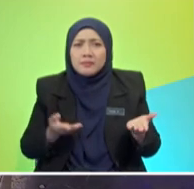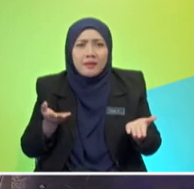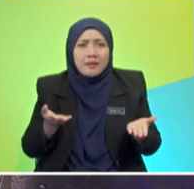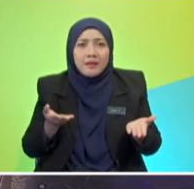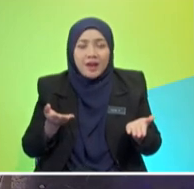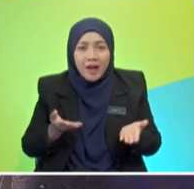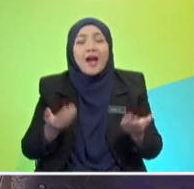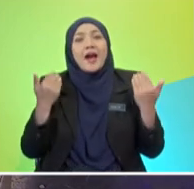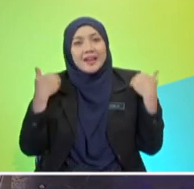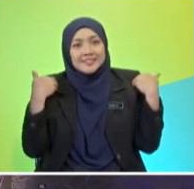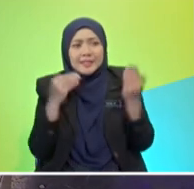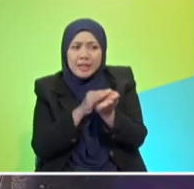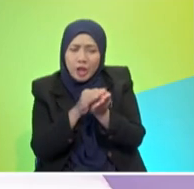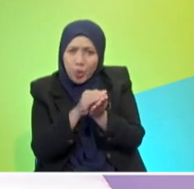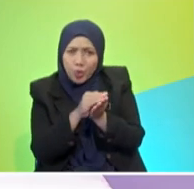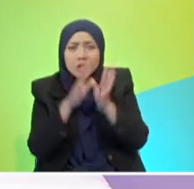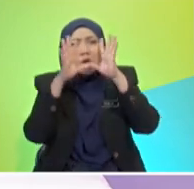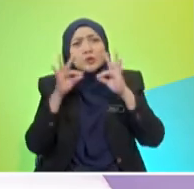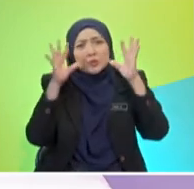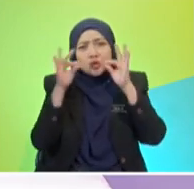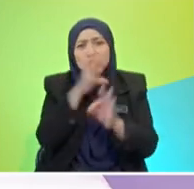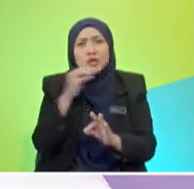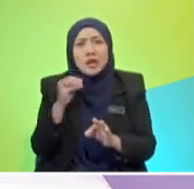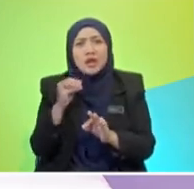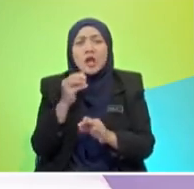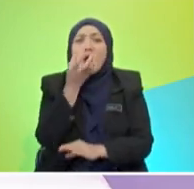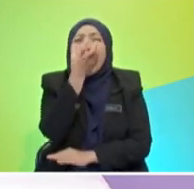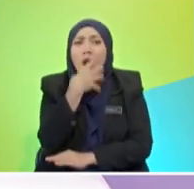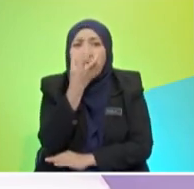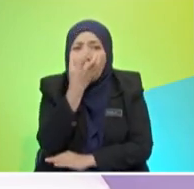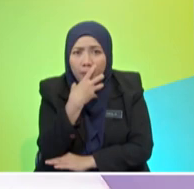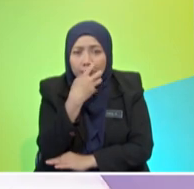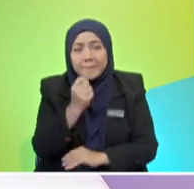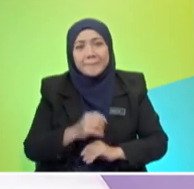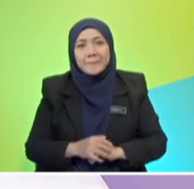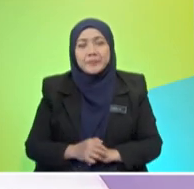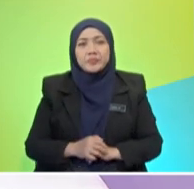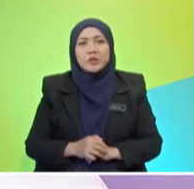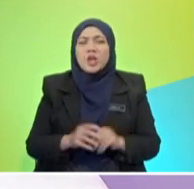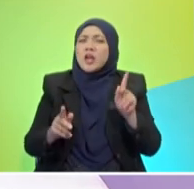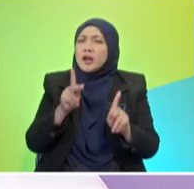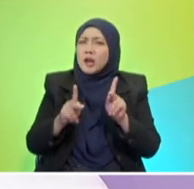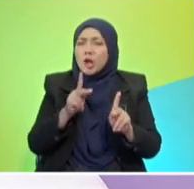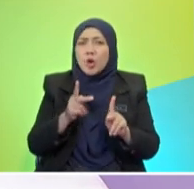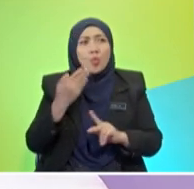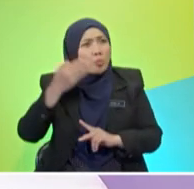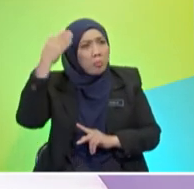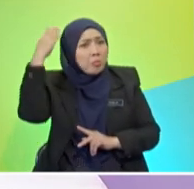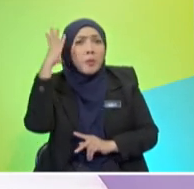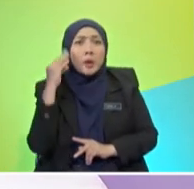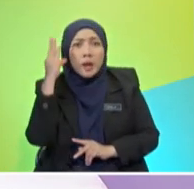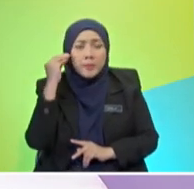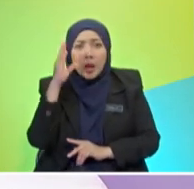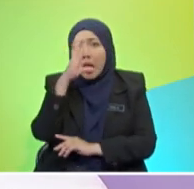tikus, kucing dan buah apple, cikgu. Kenapa? Kalau mengikut pengalaman Sean kan? Atau Sean pernah baca